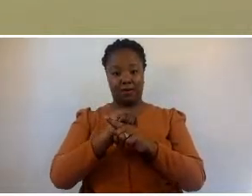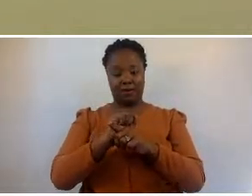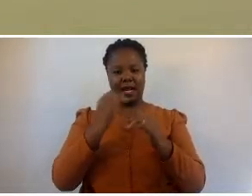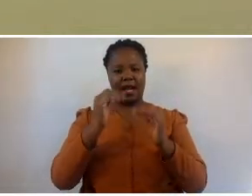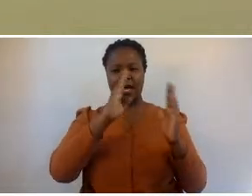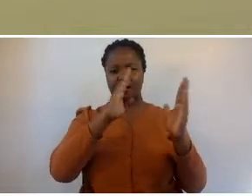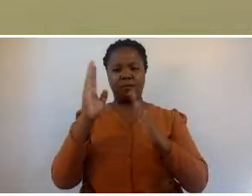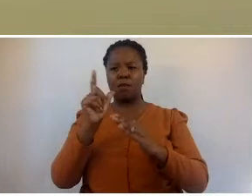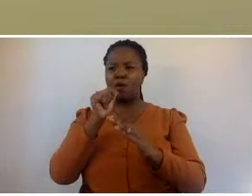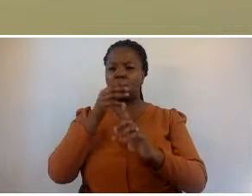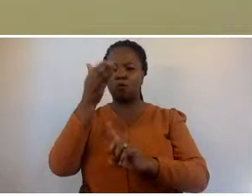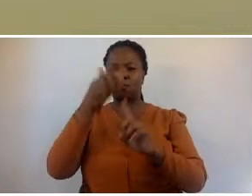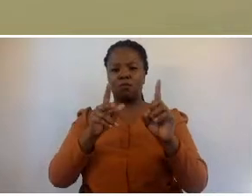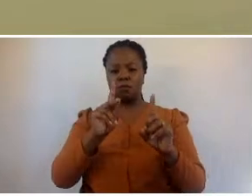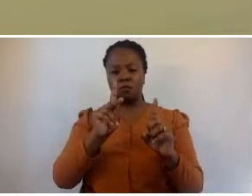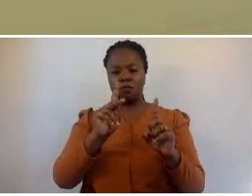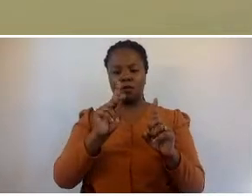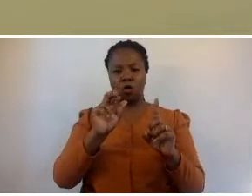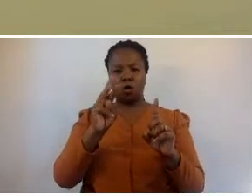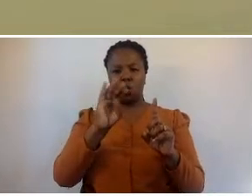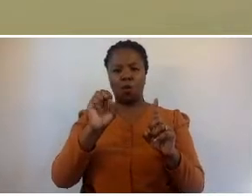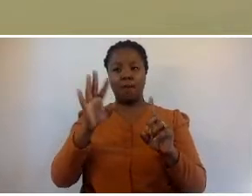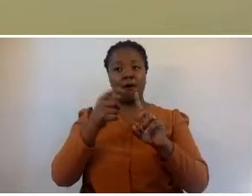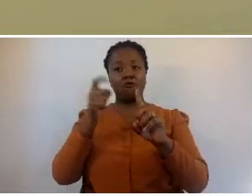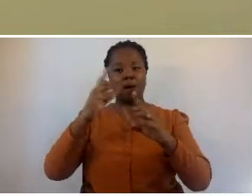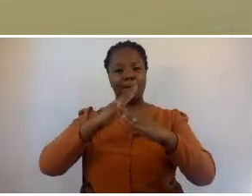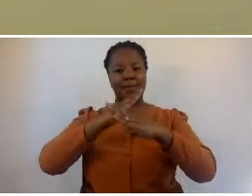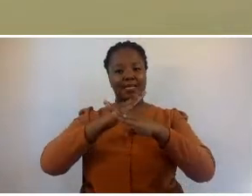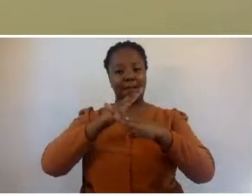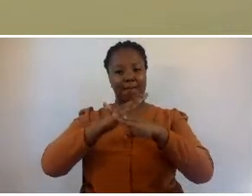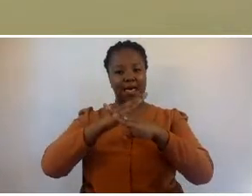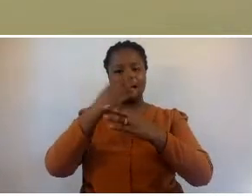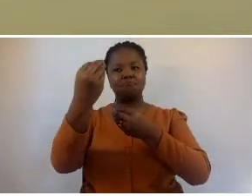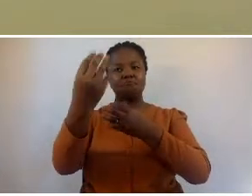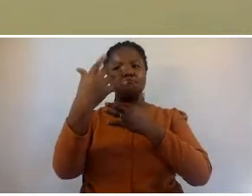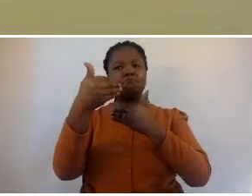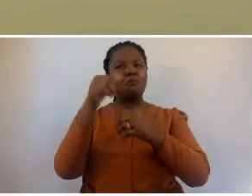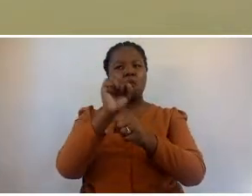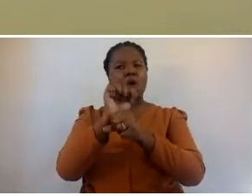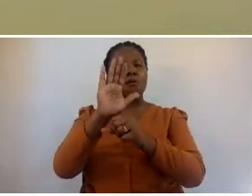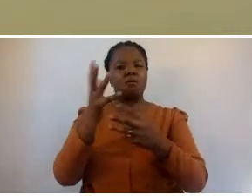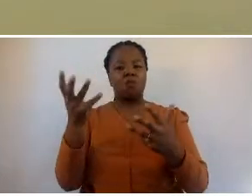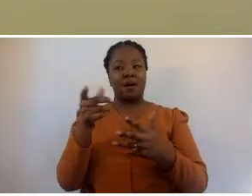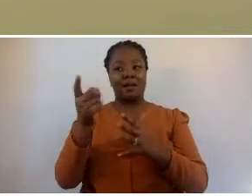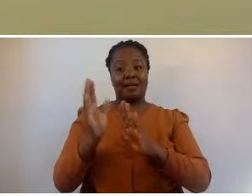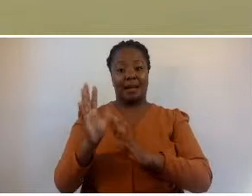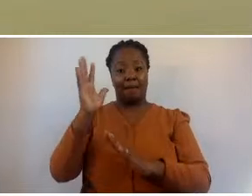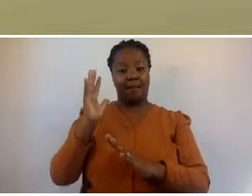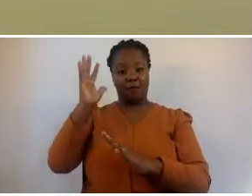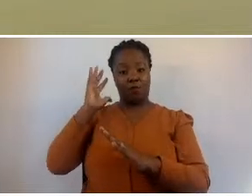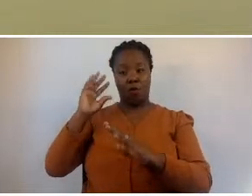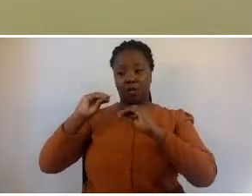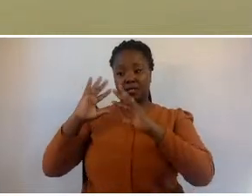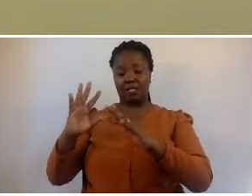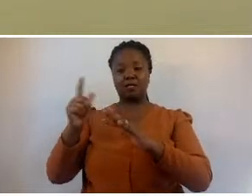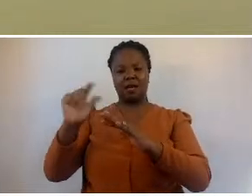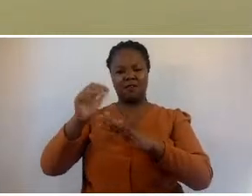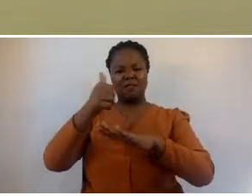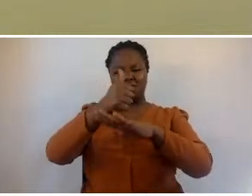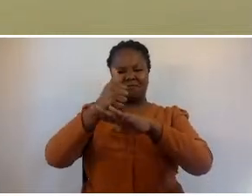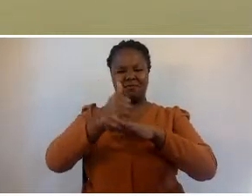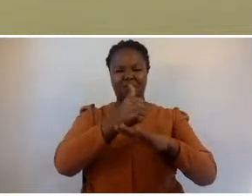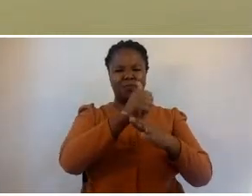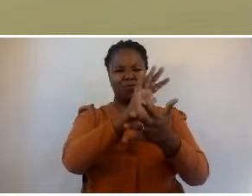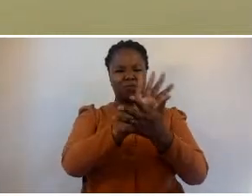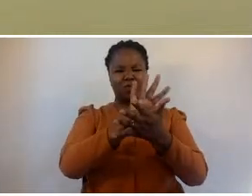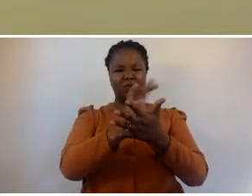parole à Jobix Kalumba, qui est secrétaire permanent à l'éducation en Zambie, en tant qu'ancien enseignant et chef